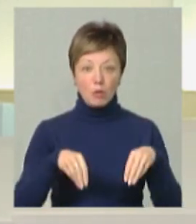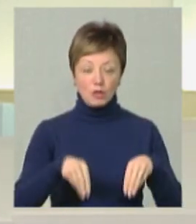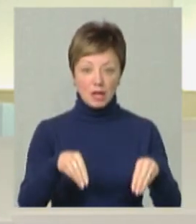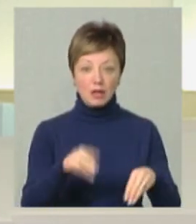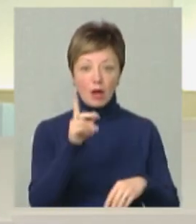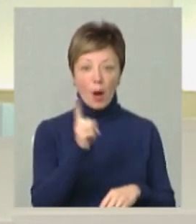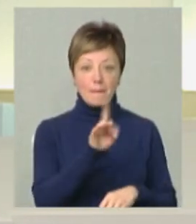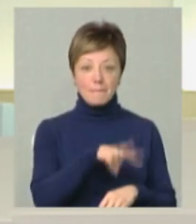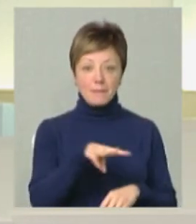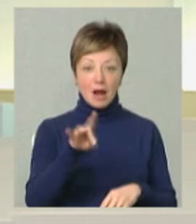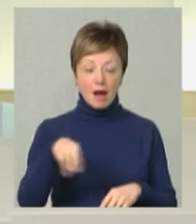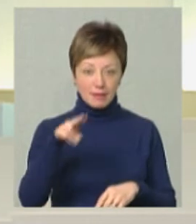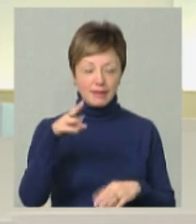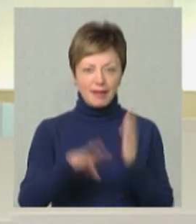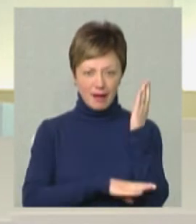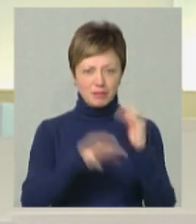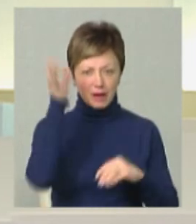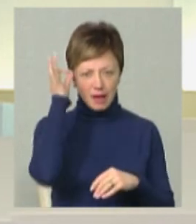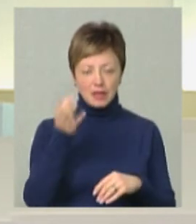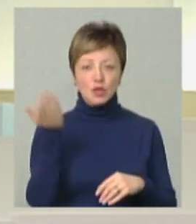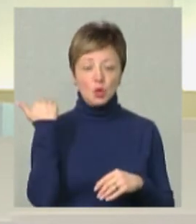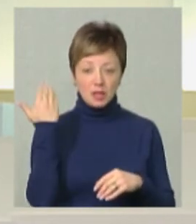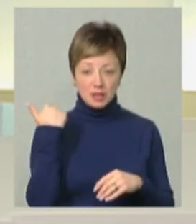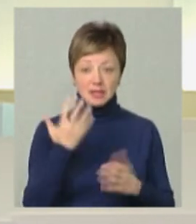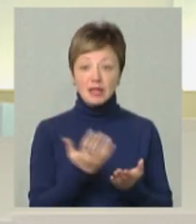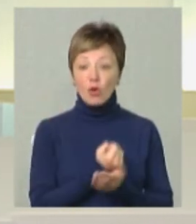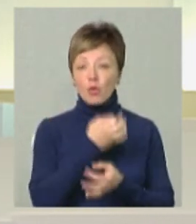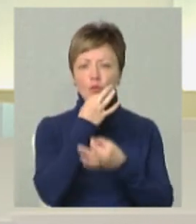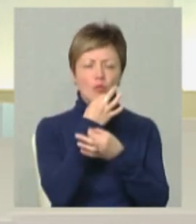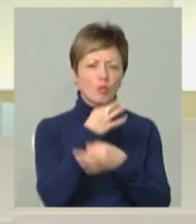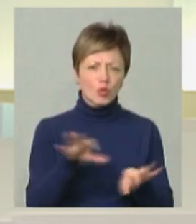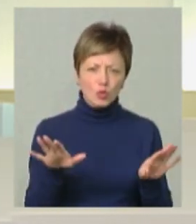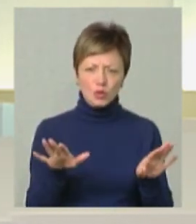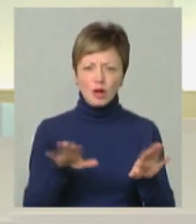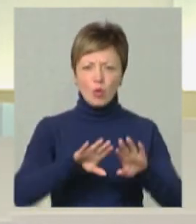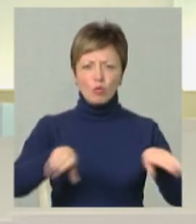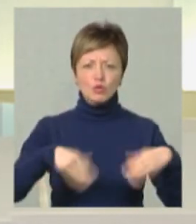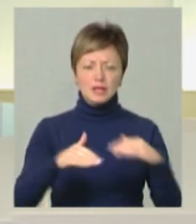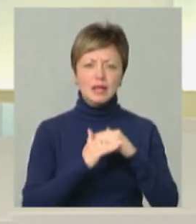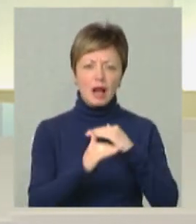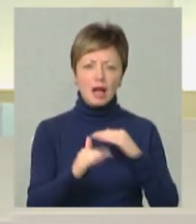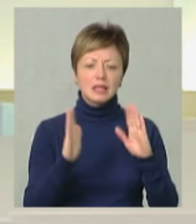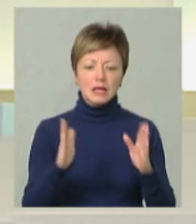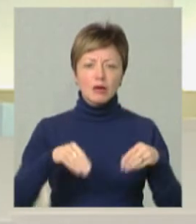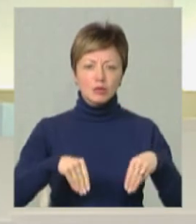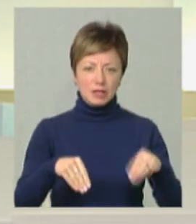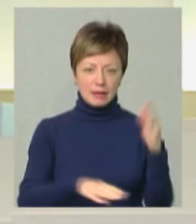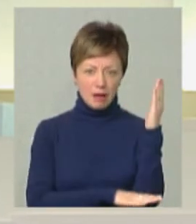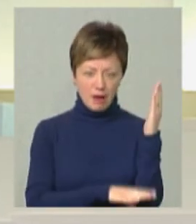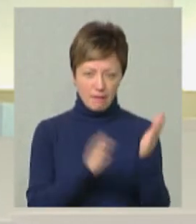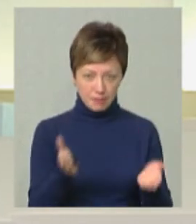«Посадимо мільярд дерев», пригадуємо так. Цей момент. Угу. І тоді знаходили будь-які пусті ділянки, аби тільки посадити там